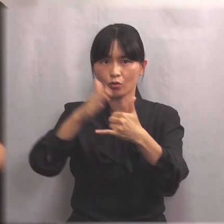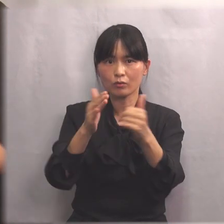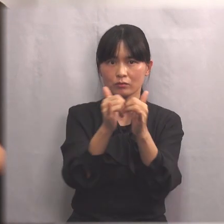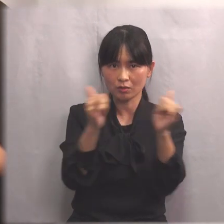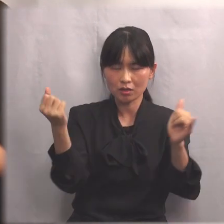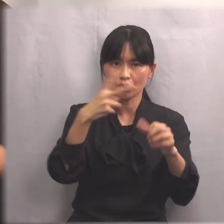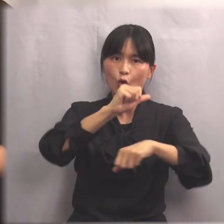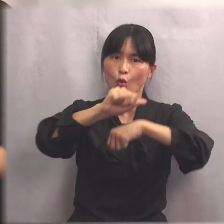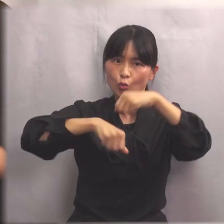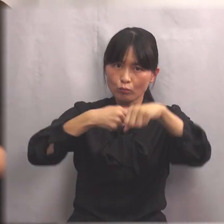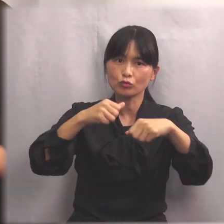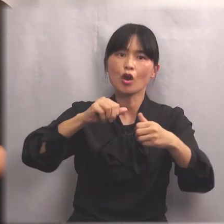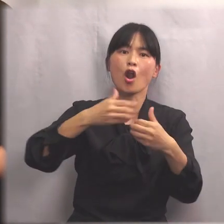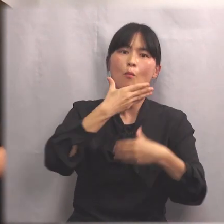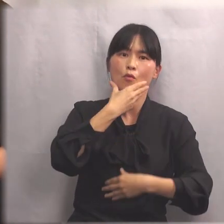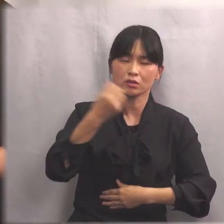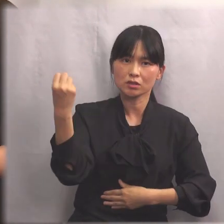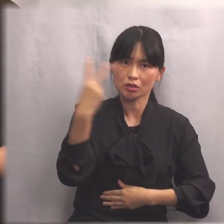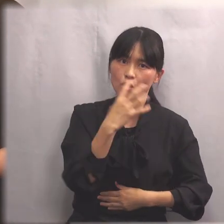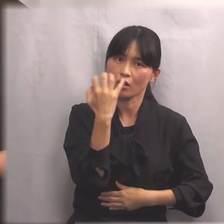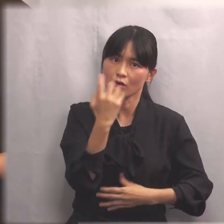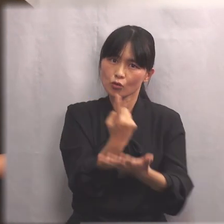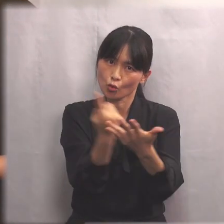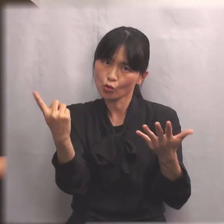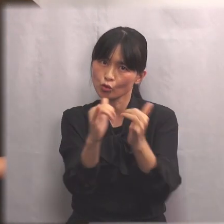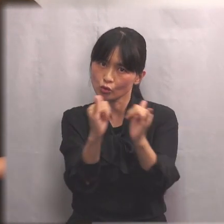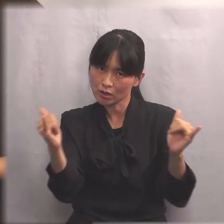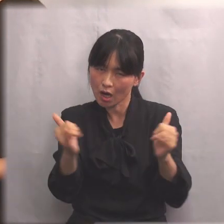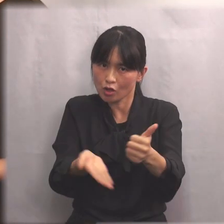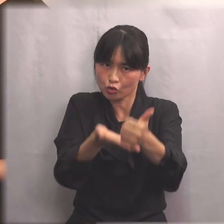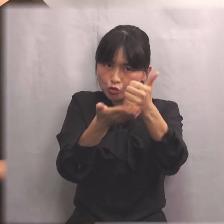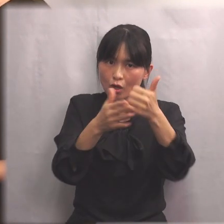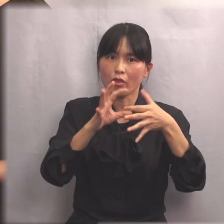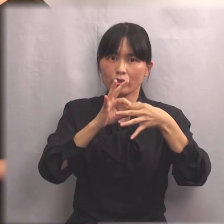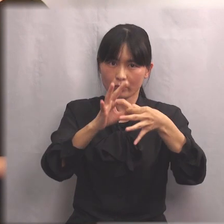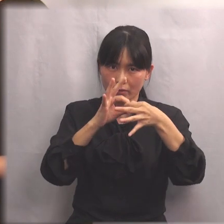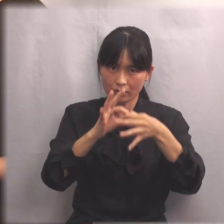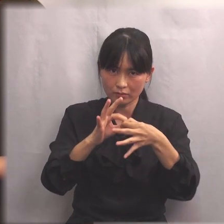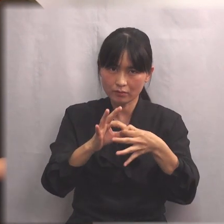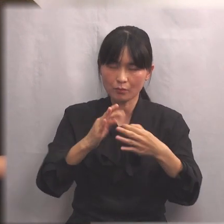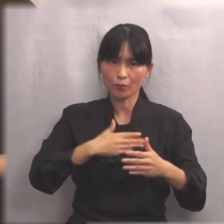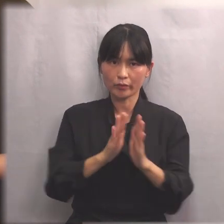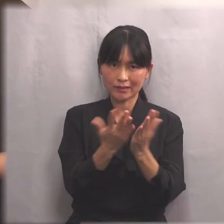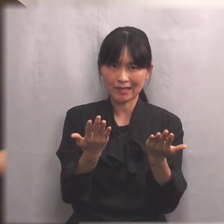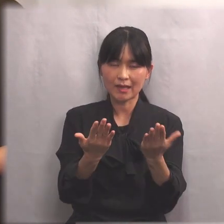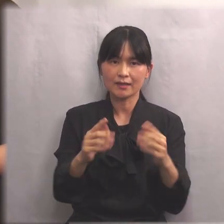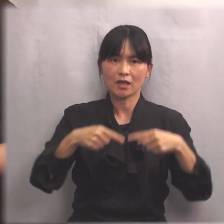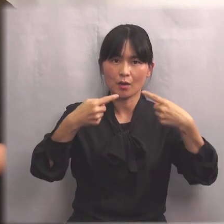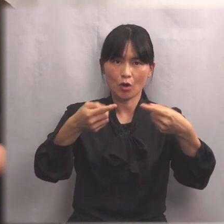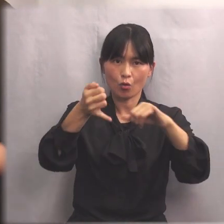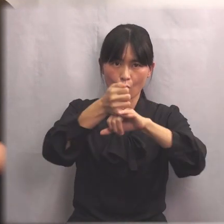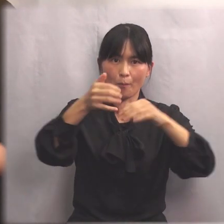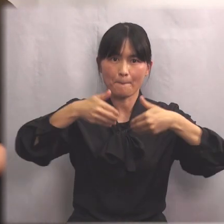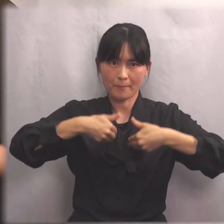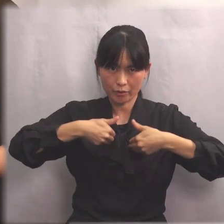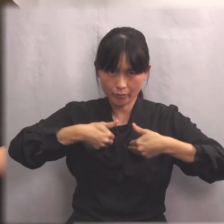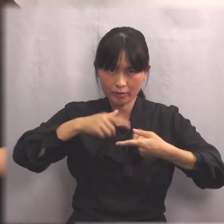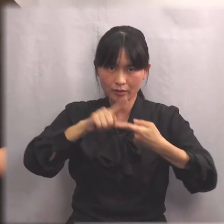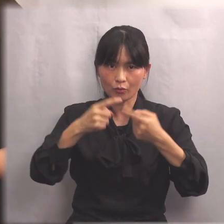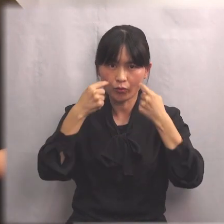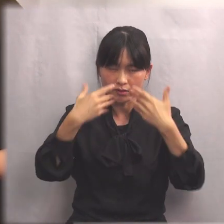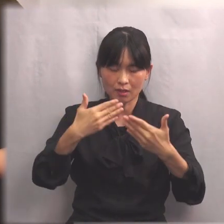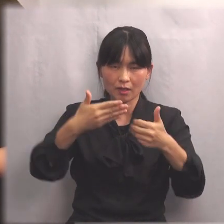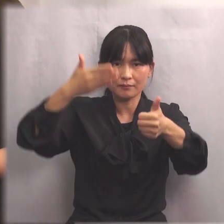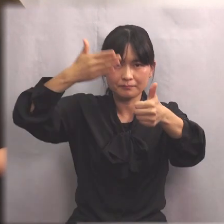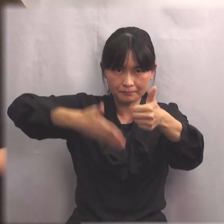장애인, 청소년, 그리고 동물복지, 성소수자 등 각 부문위원회의 추천을 통해서 당사자의 참여가 전제되어야 한다는